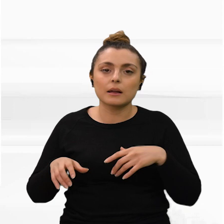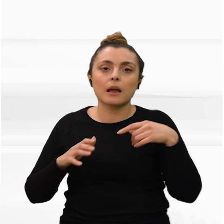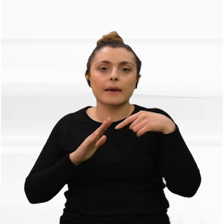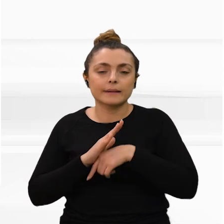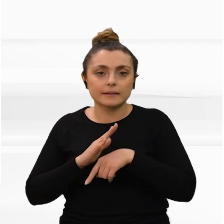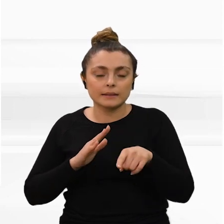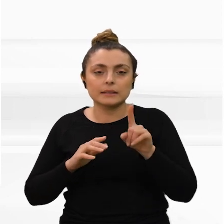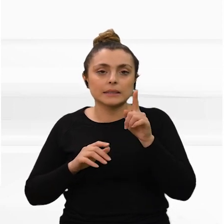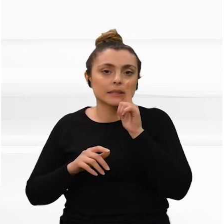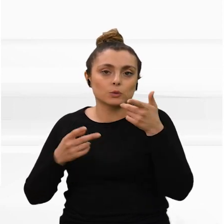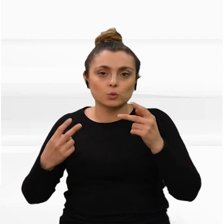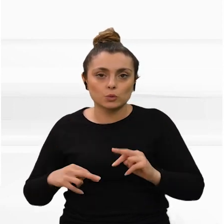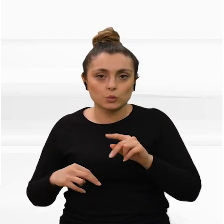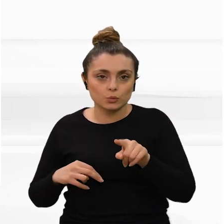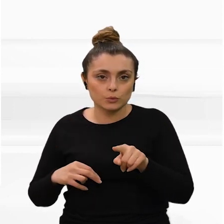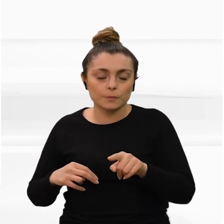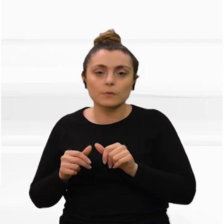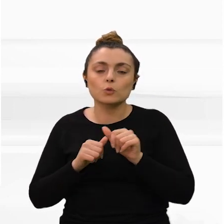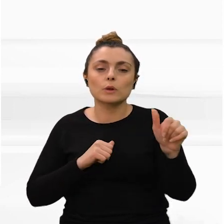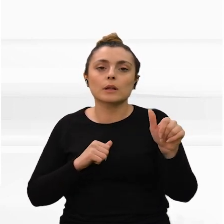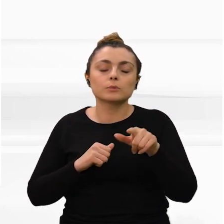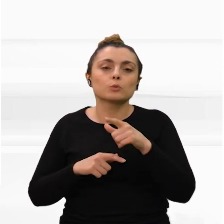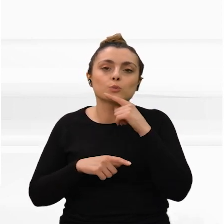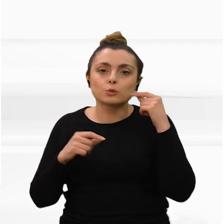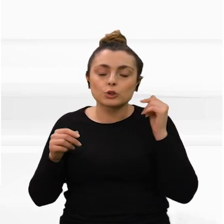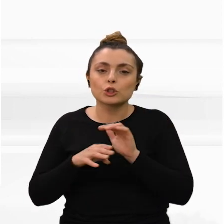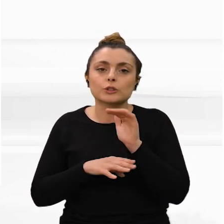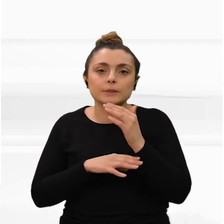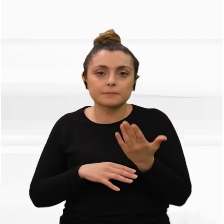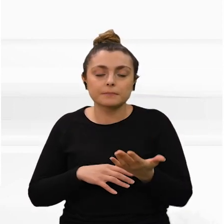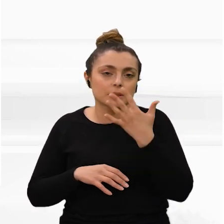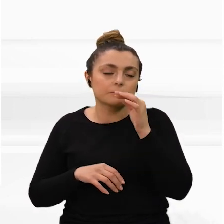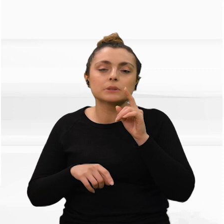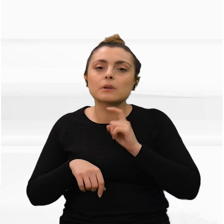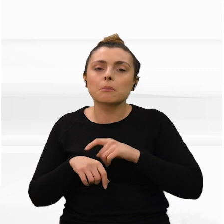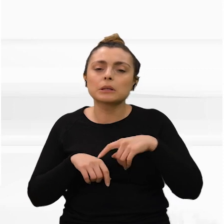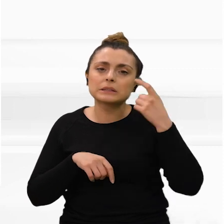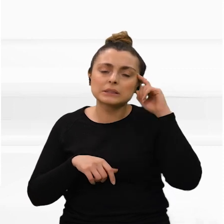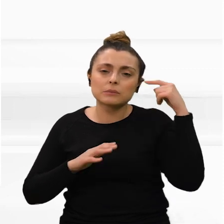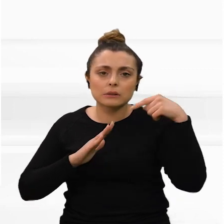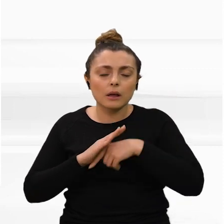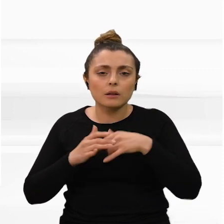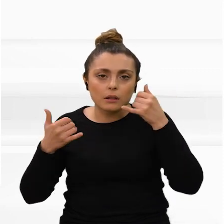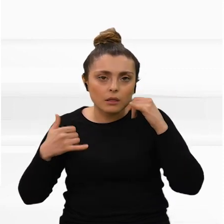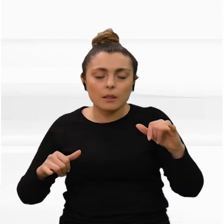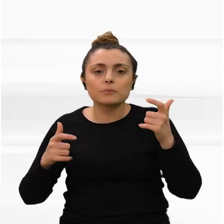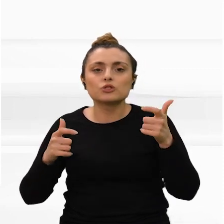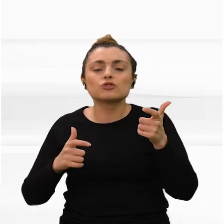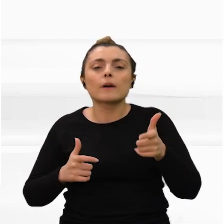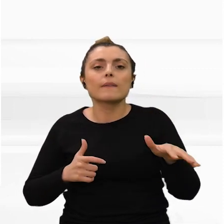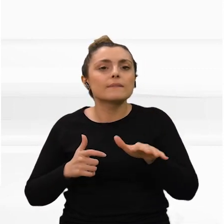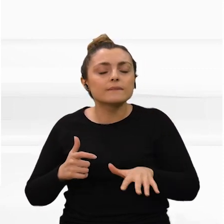ayrıntı hı sesimiz düşmüş uzaklaşmanın mutluluğunu yaşarım kimi zaman da zihnin ayrıntıları dalıp